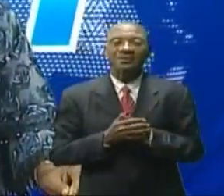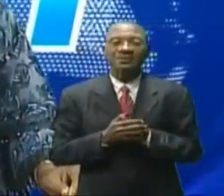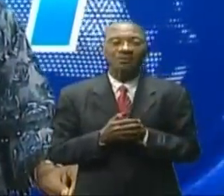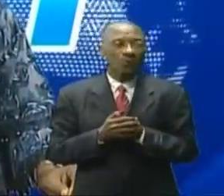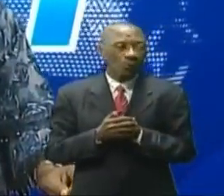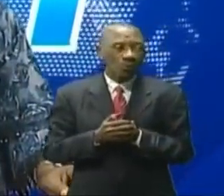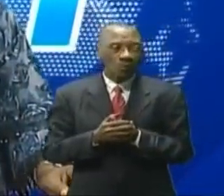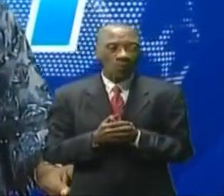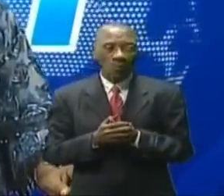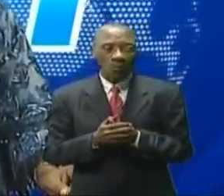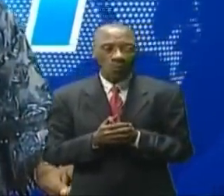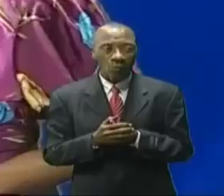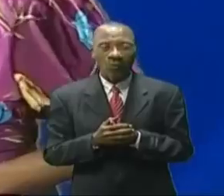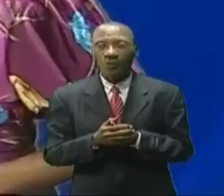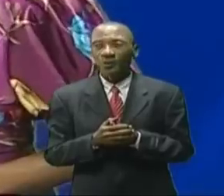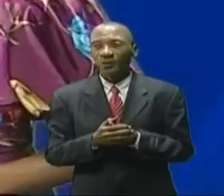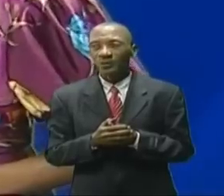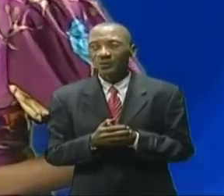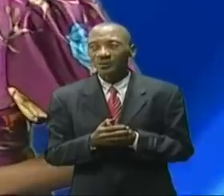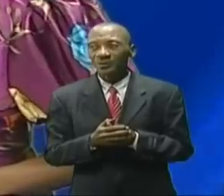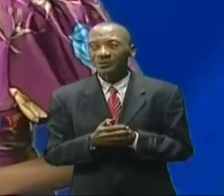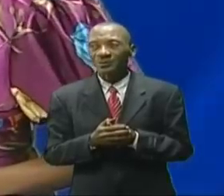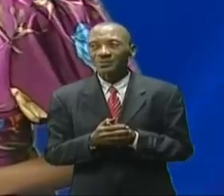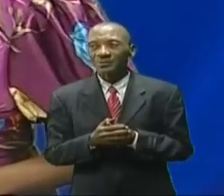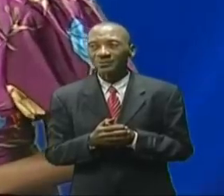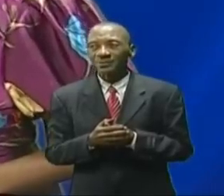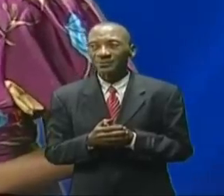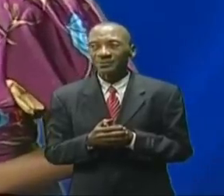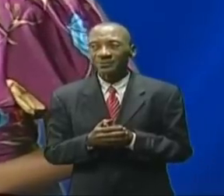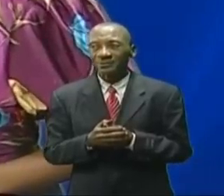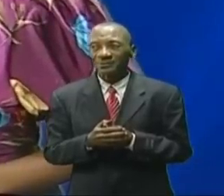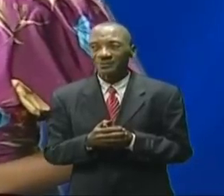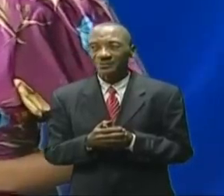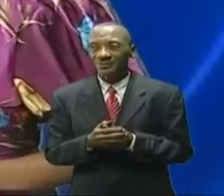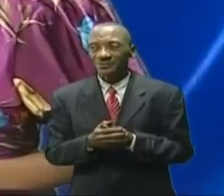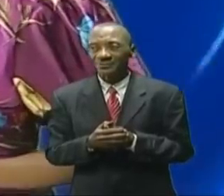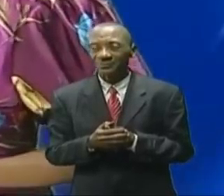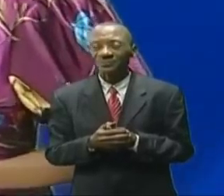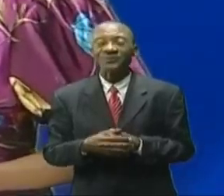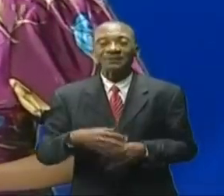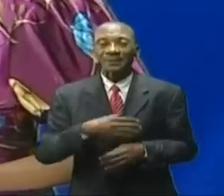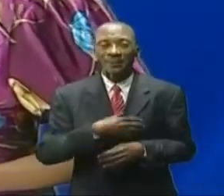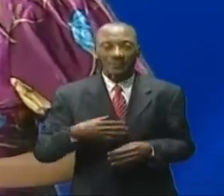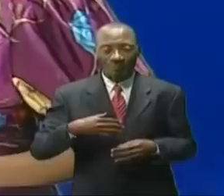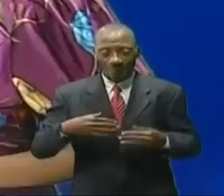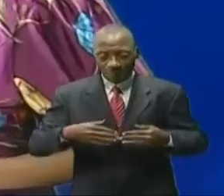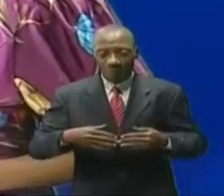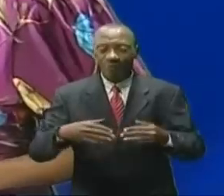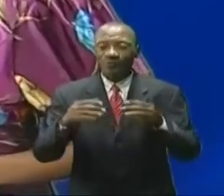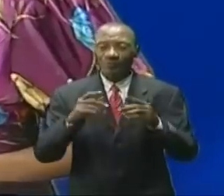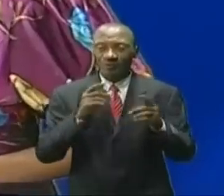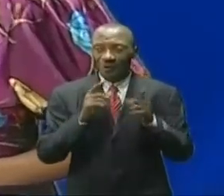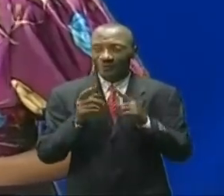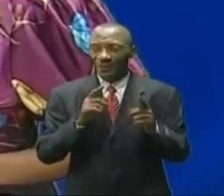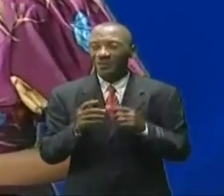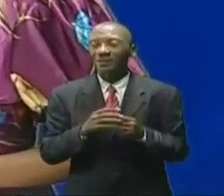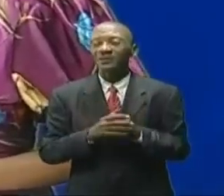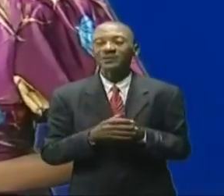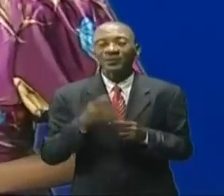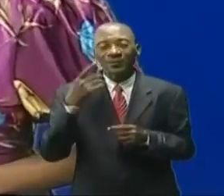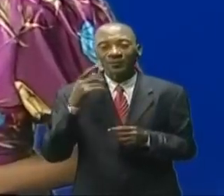de cette manière? Alors l'inspiration est diverse, elle vient notamment du fait que j'ai écouté beaucoup de